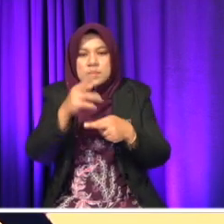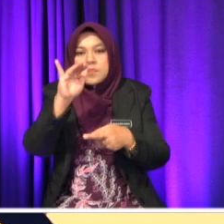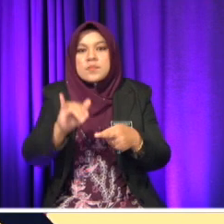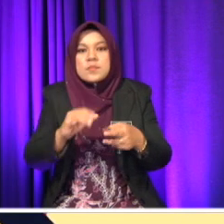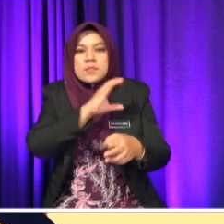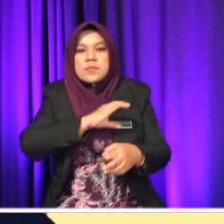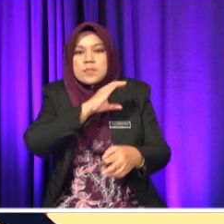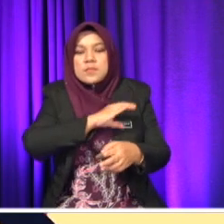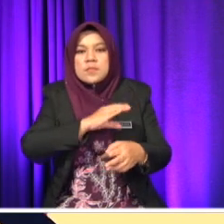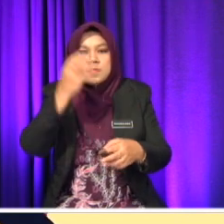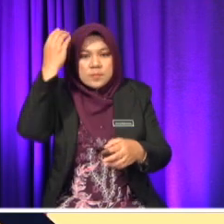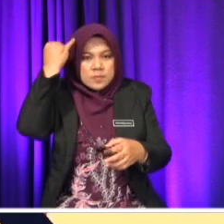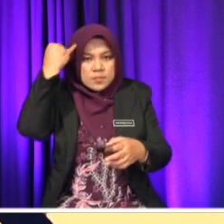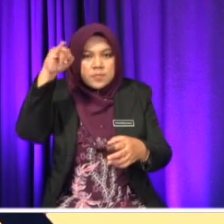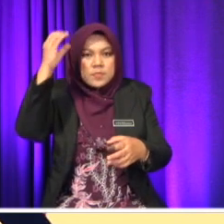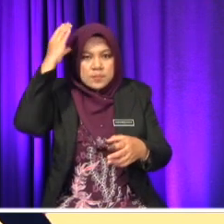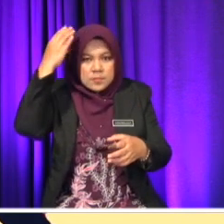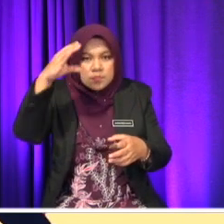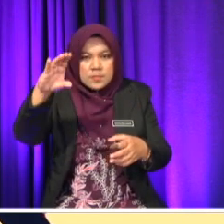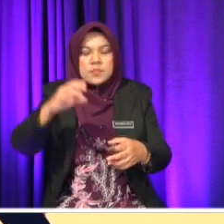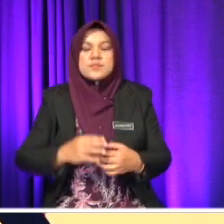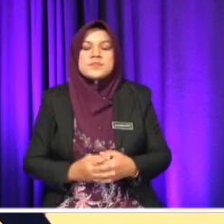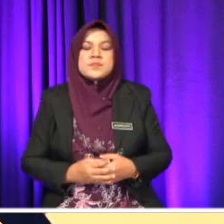ciri inovatif dan kredit